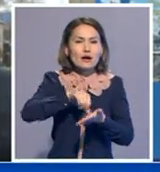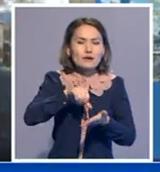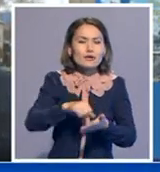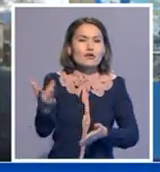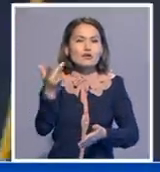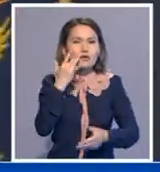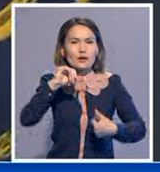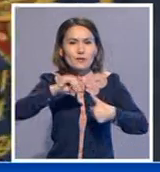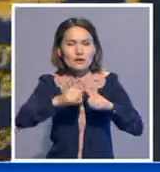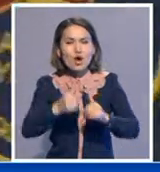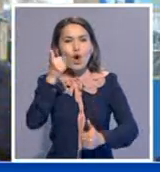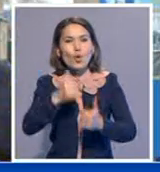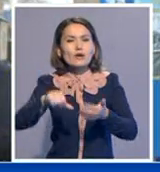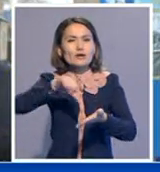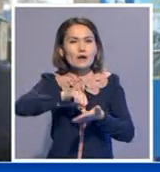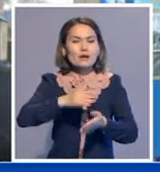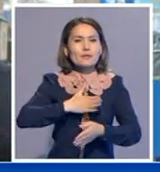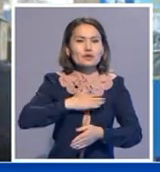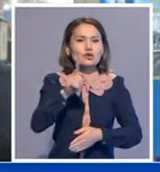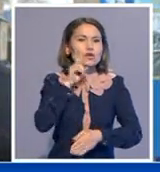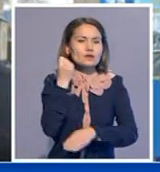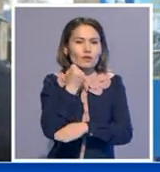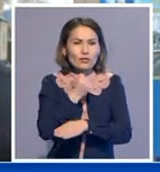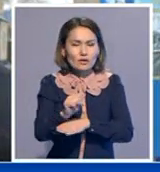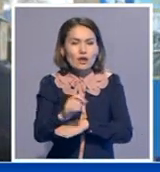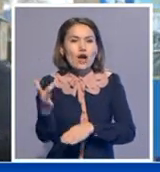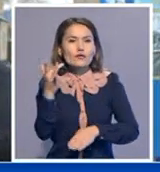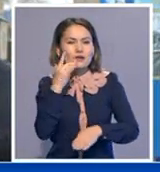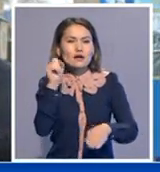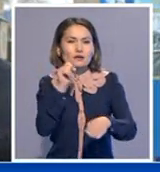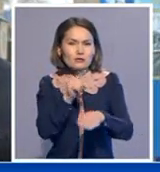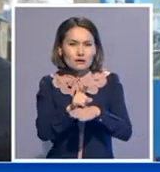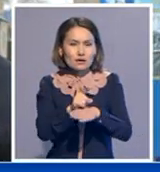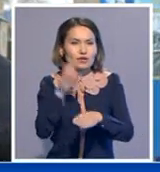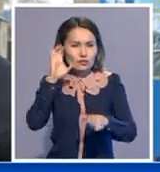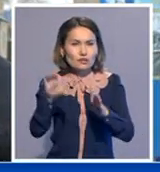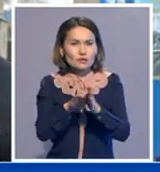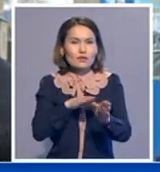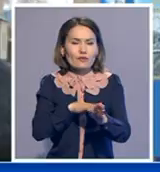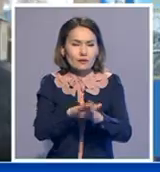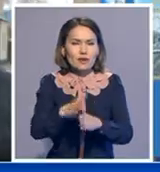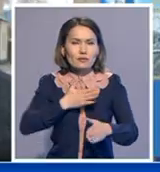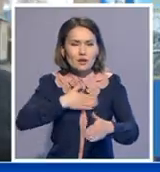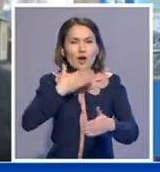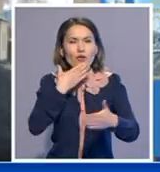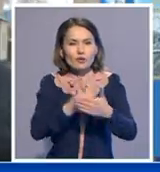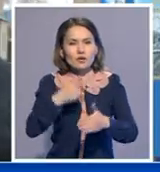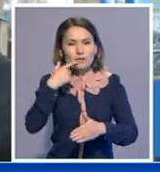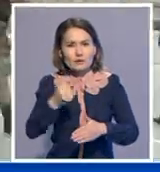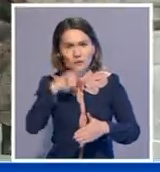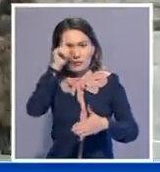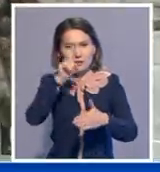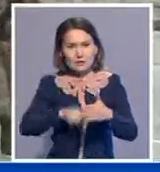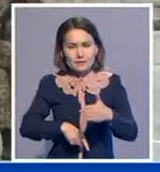жиі қатысып тұрады. Алдымызда қойған мақсаттарды, тапсырмаларды жұтпай орындайды деп курсанттарға күмәлі сенуге